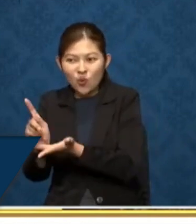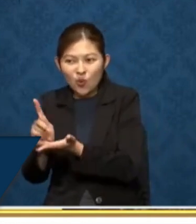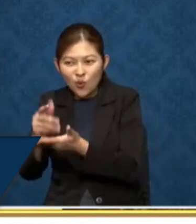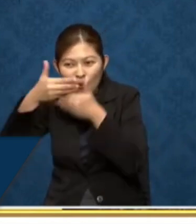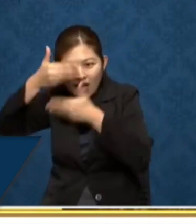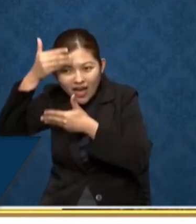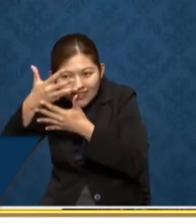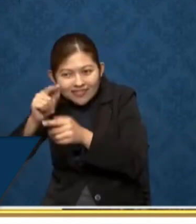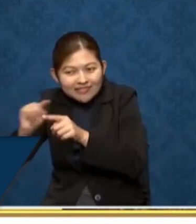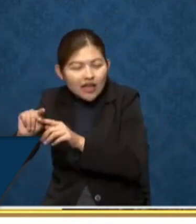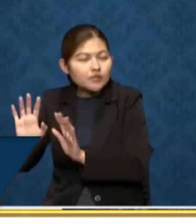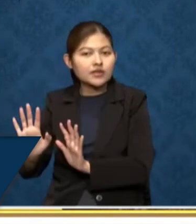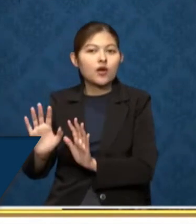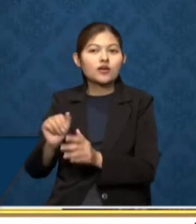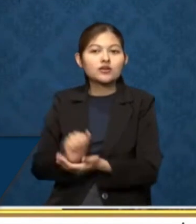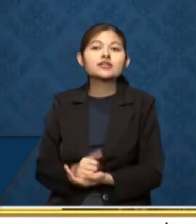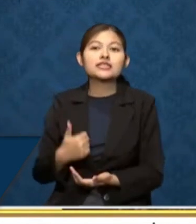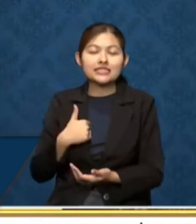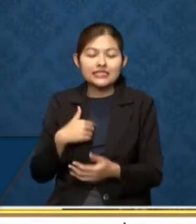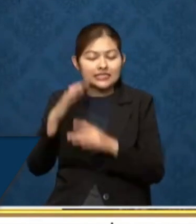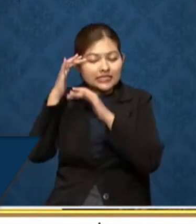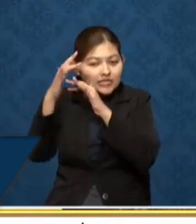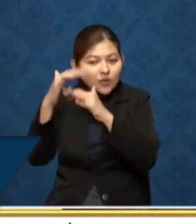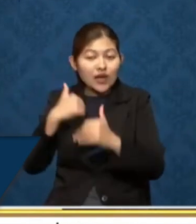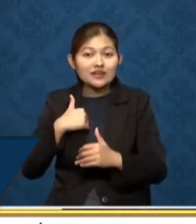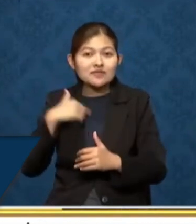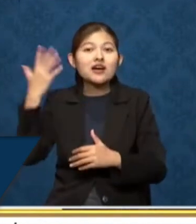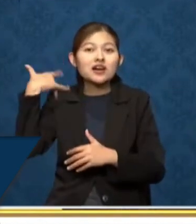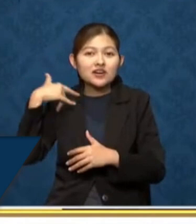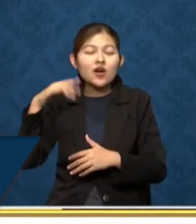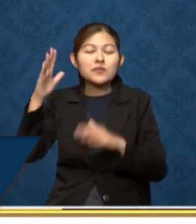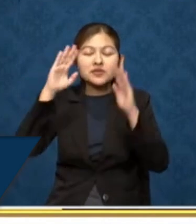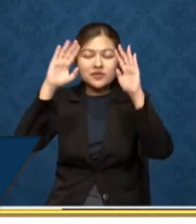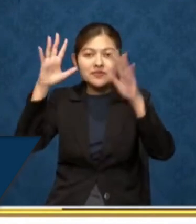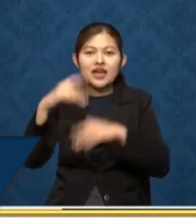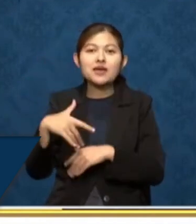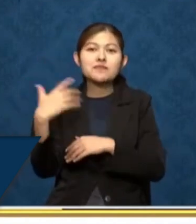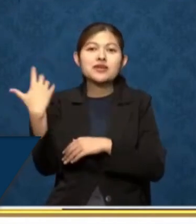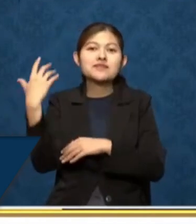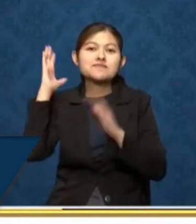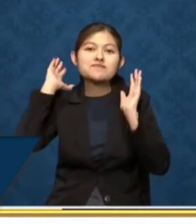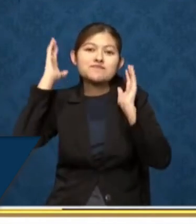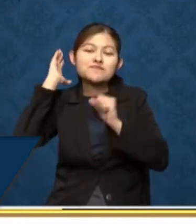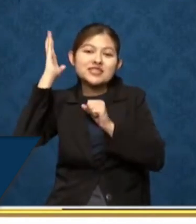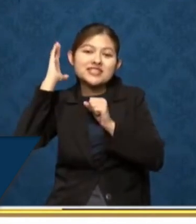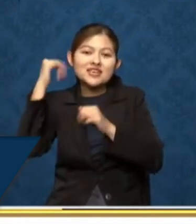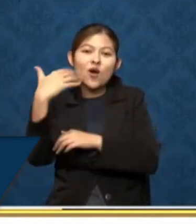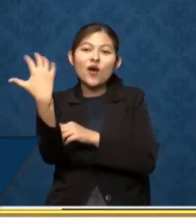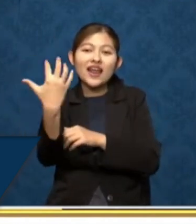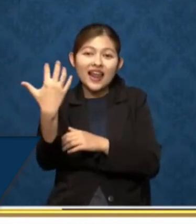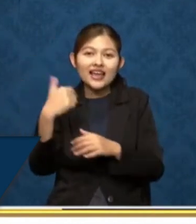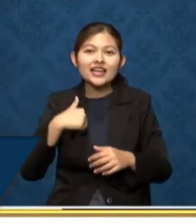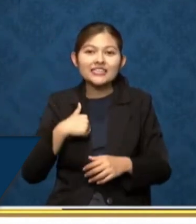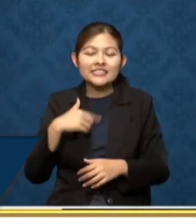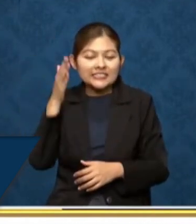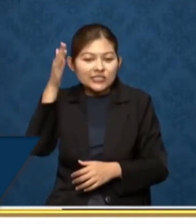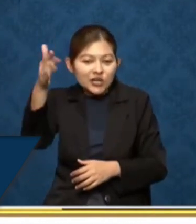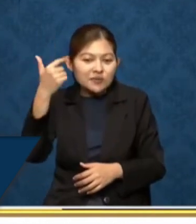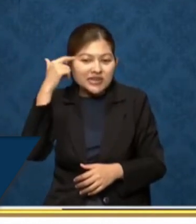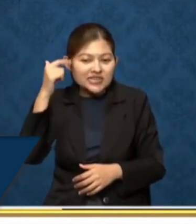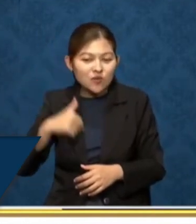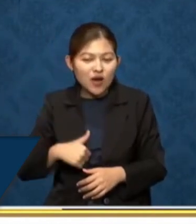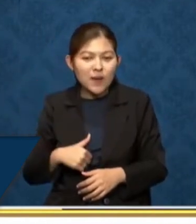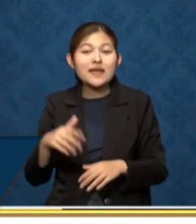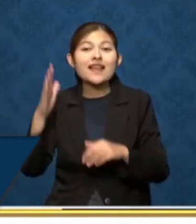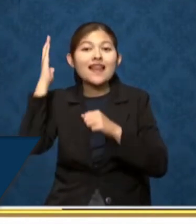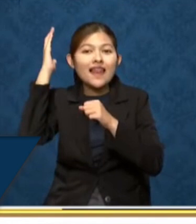านะพิธีกรที่เคยทำรายการรูปแบบนี้มานะคะว่าในช่วงชีวิตของดิฉันที่เหลืออยู่เนี่ยค่ะต่อไปมันควรจะมีราย